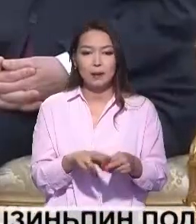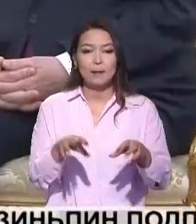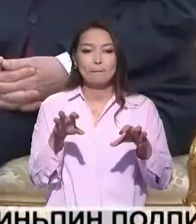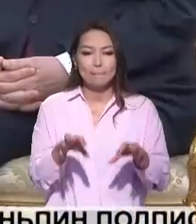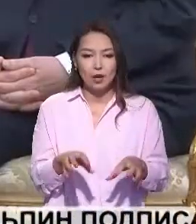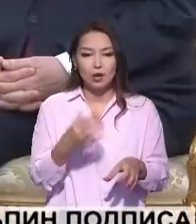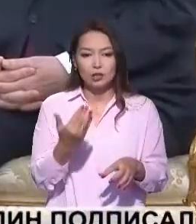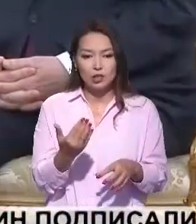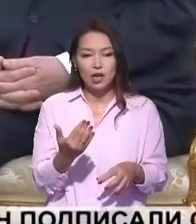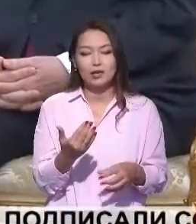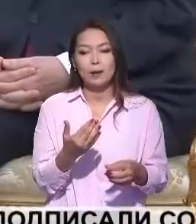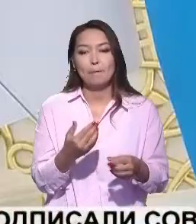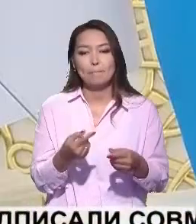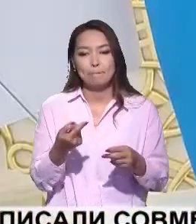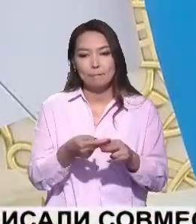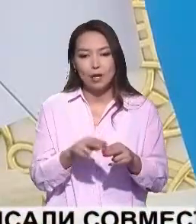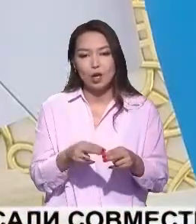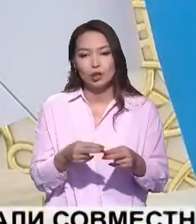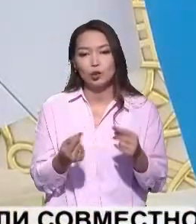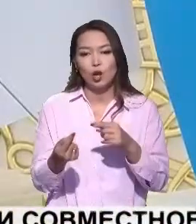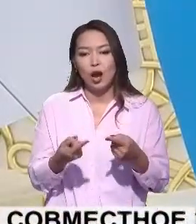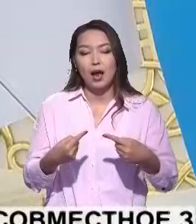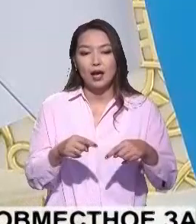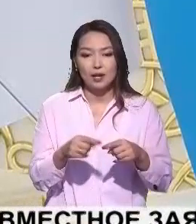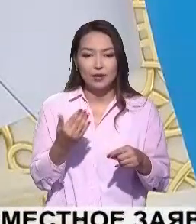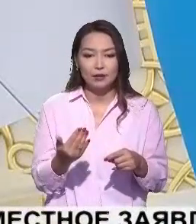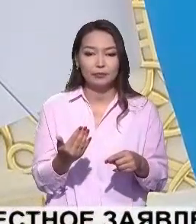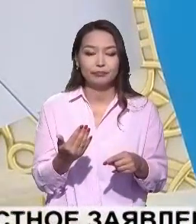председательством нашей организации. Успешно